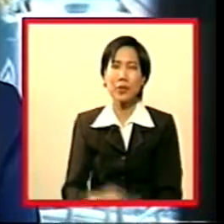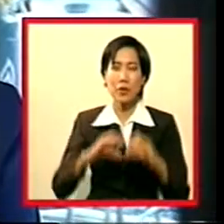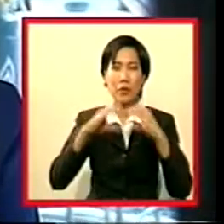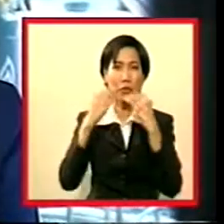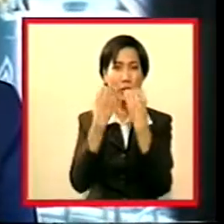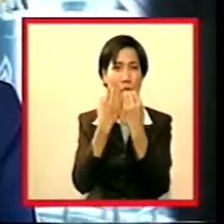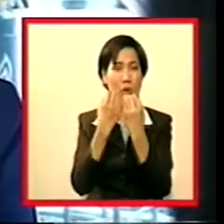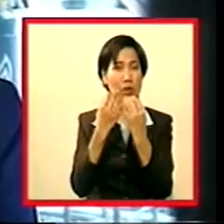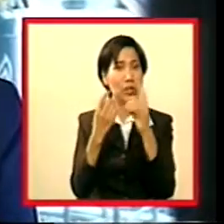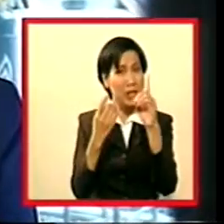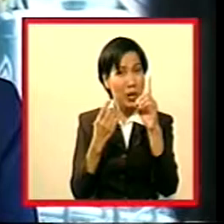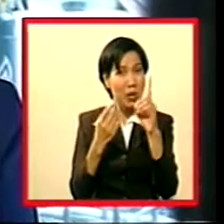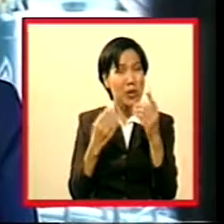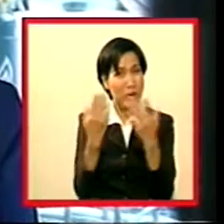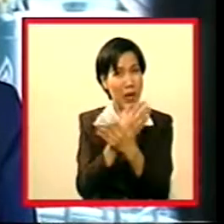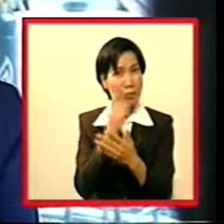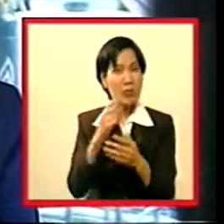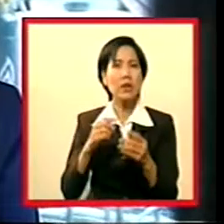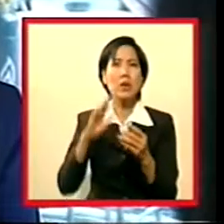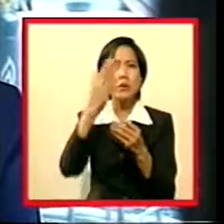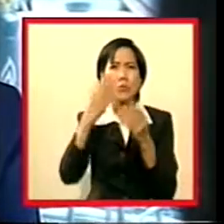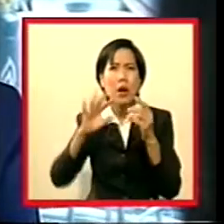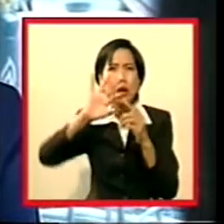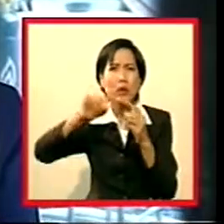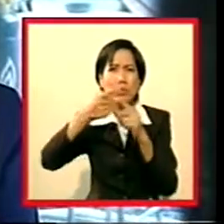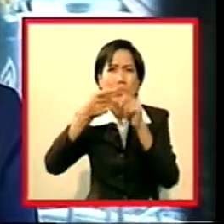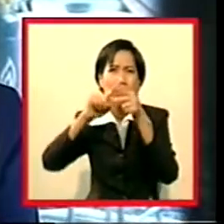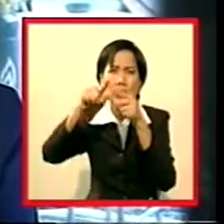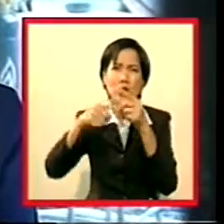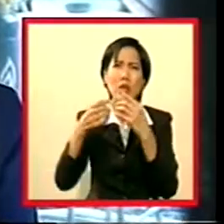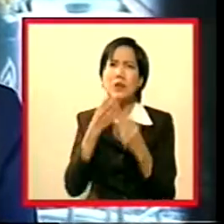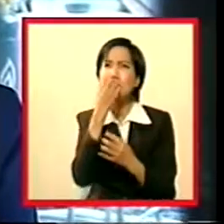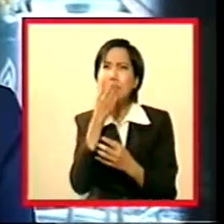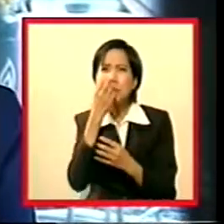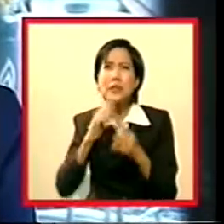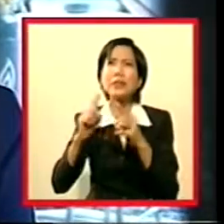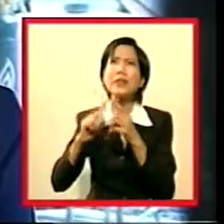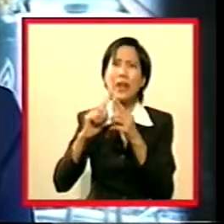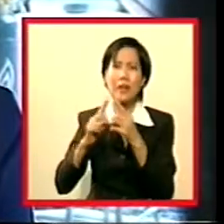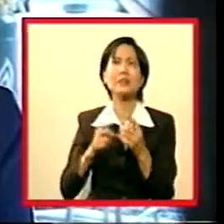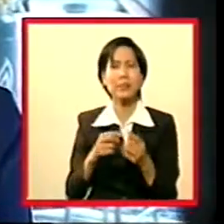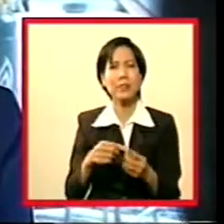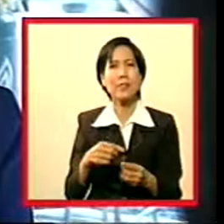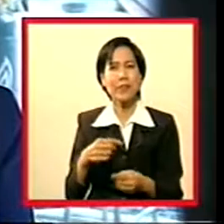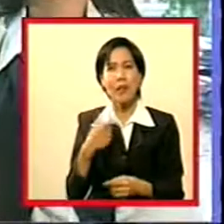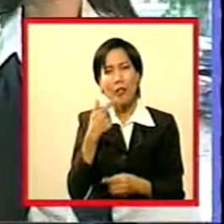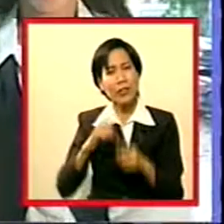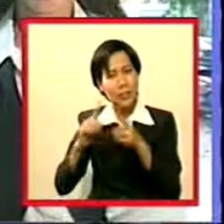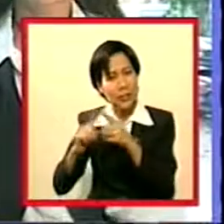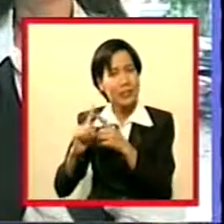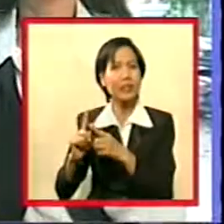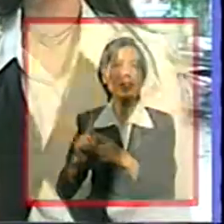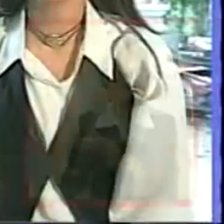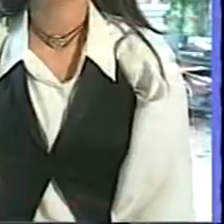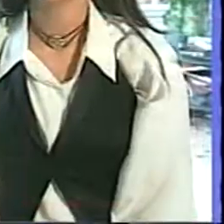ทองนี่จะมีอันอื่นมาแทนด้วย มีค่ะตำลึงหรือเผือกเพราะหลายรสหลายชาติเพราะจูงใจลูกค้าค่ะ ค่ะ